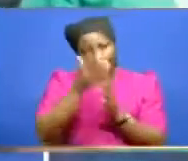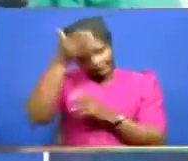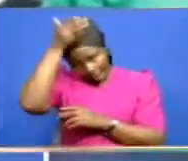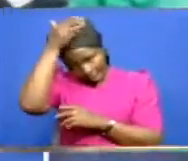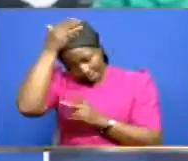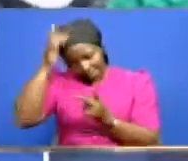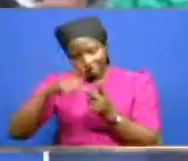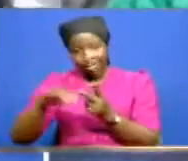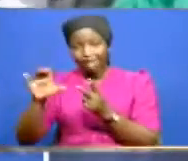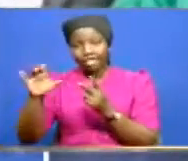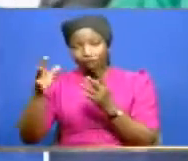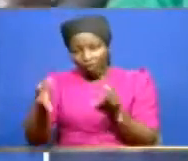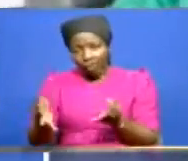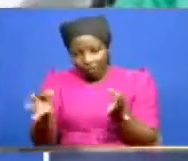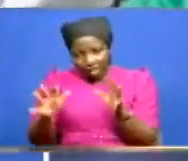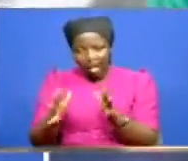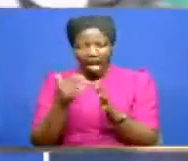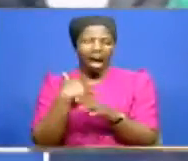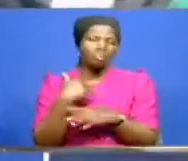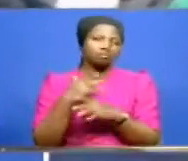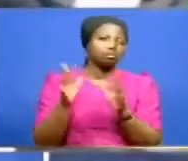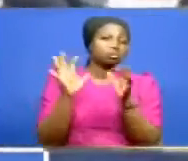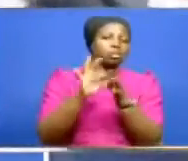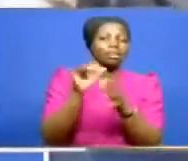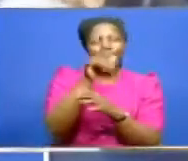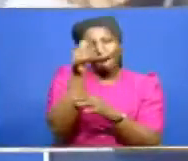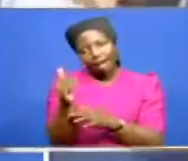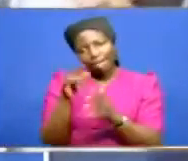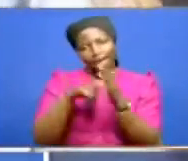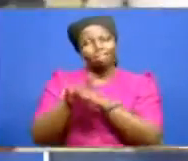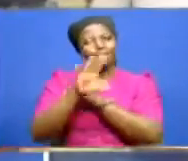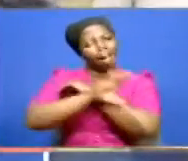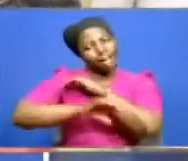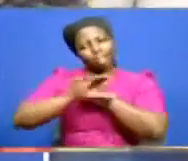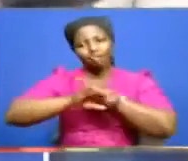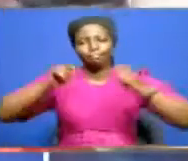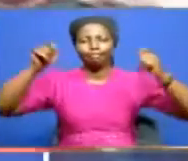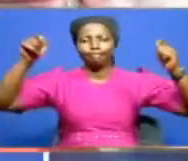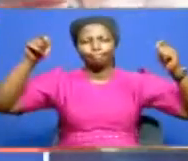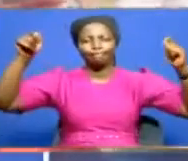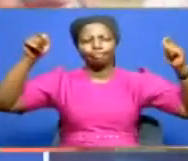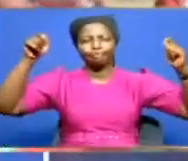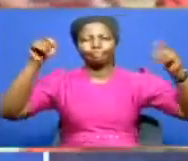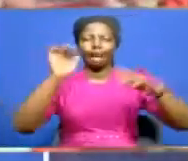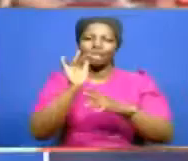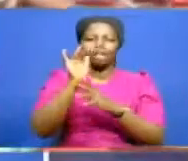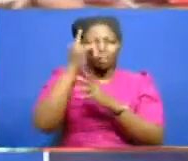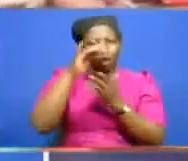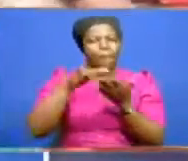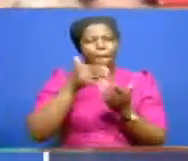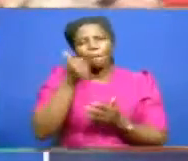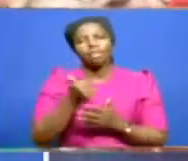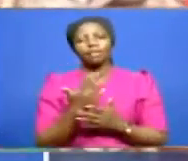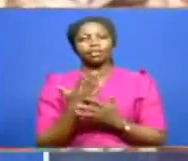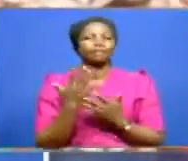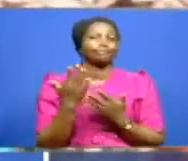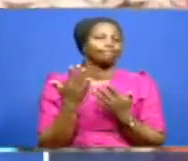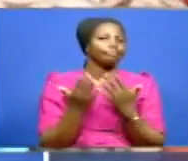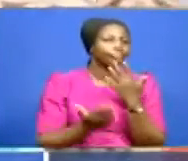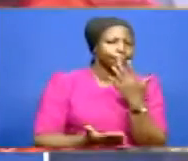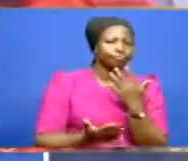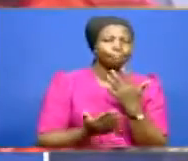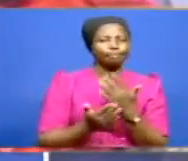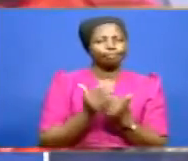maeneo mengine nchini na kugoma kushinikiza masharti bora, huku serikali ikiwasihi warejee